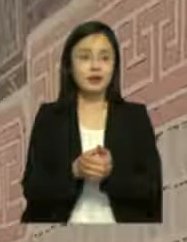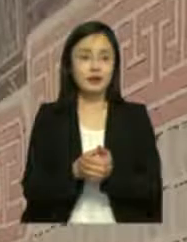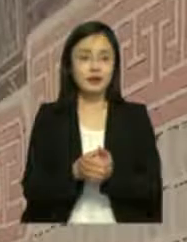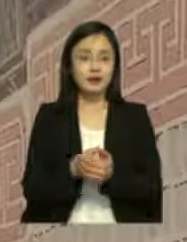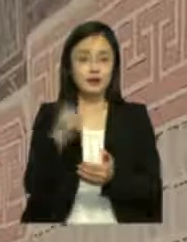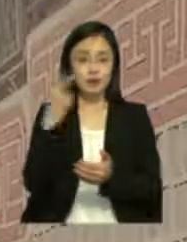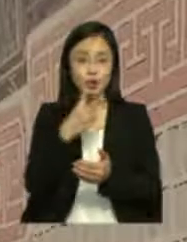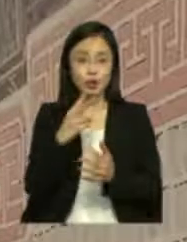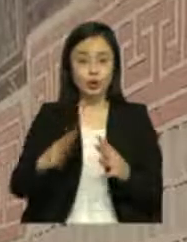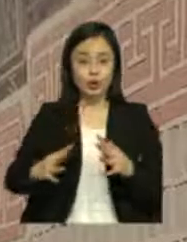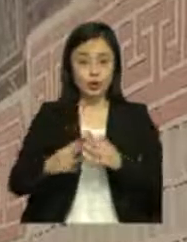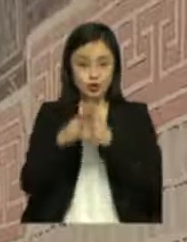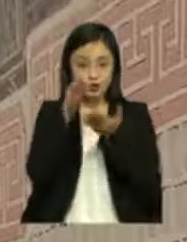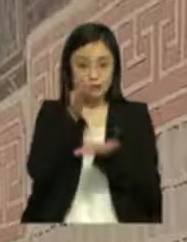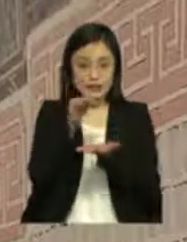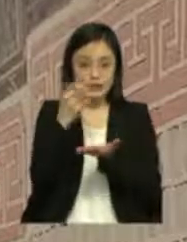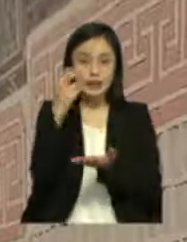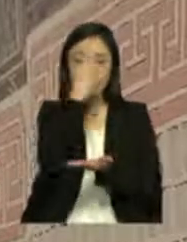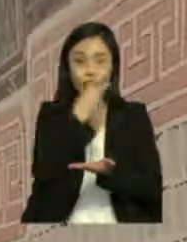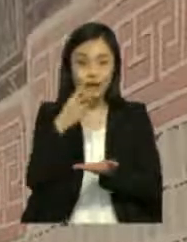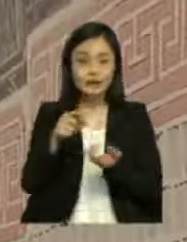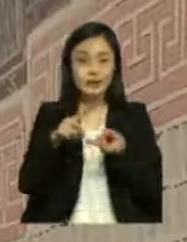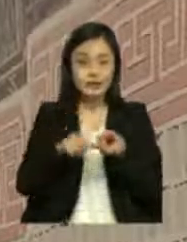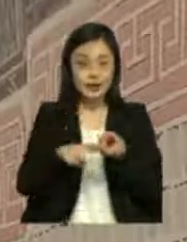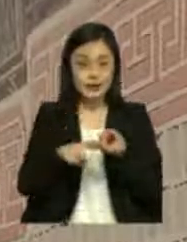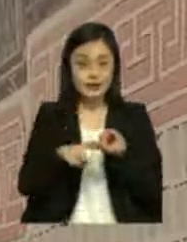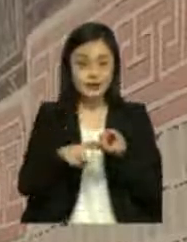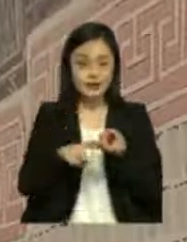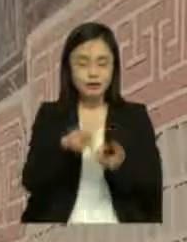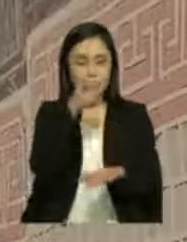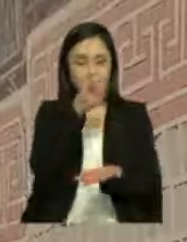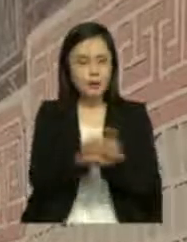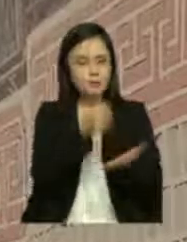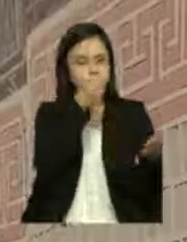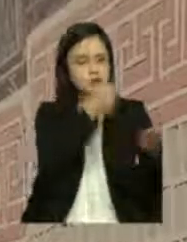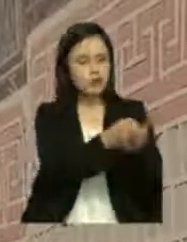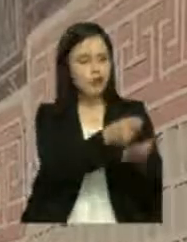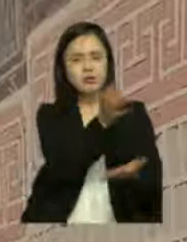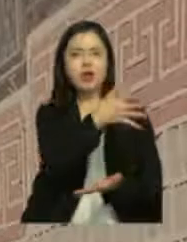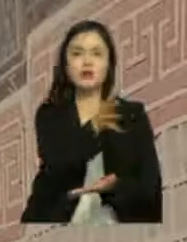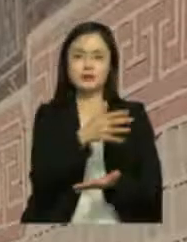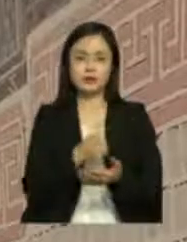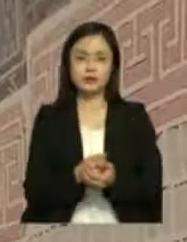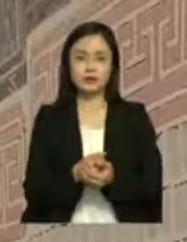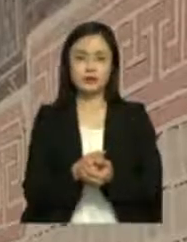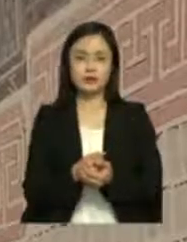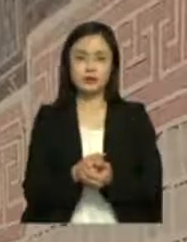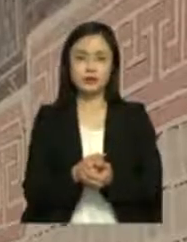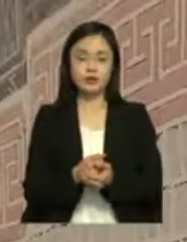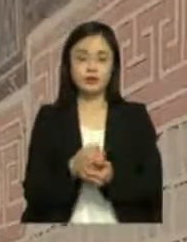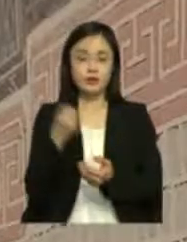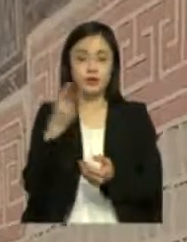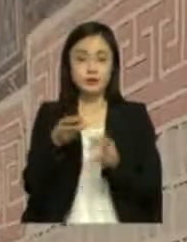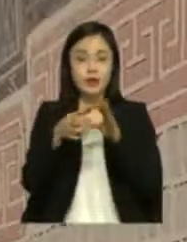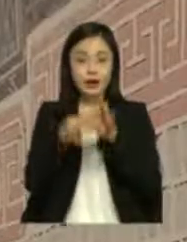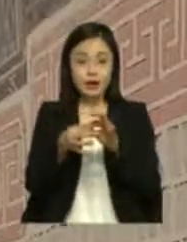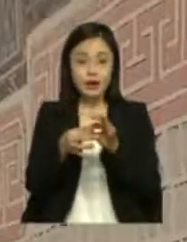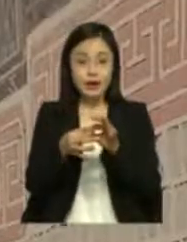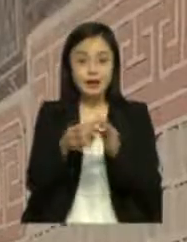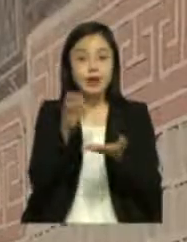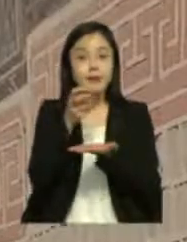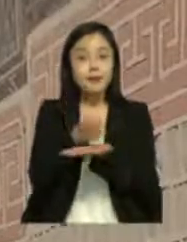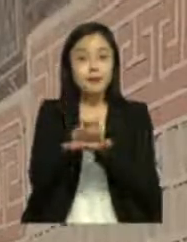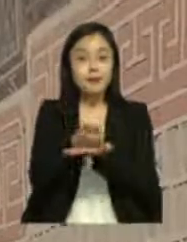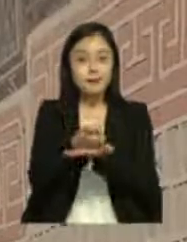또 건축 자산의 관리에 관한 사항은 별도 규정이 없다는 내용도 명시돼 있습니다 관계 법률과 시행령 에서는